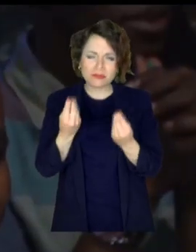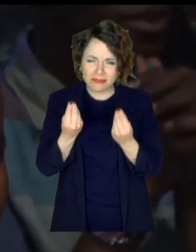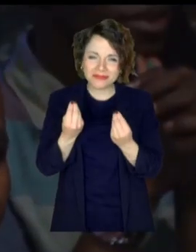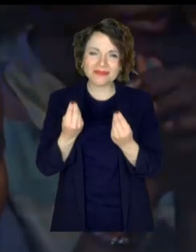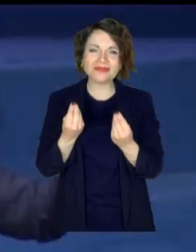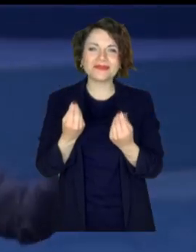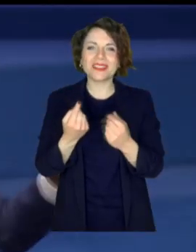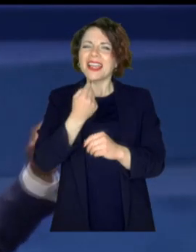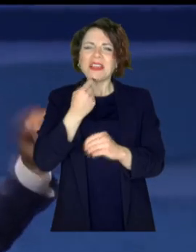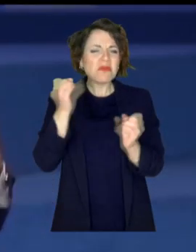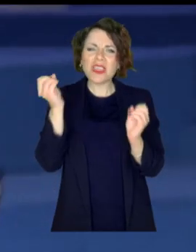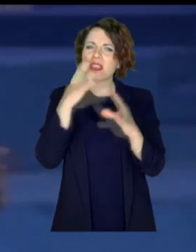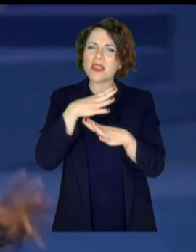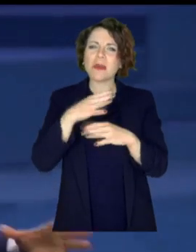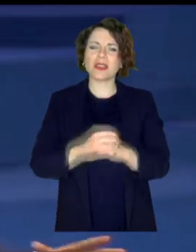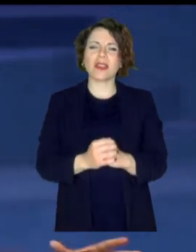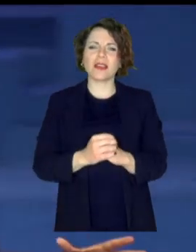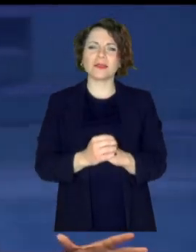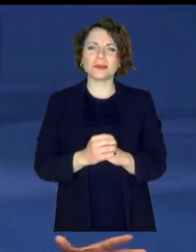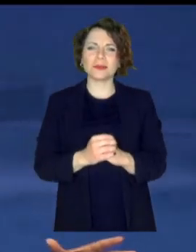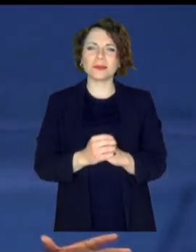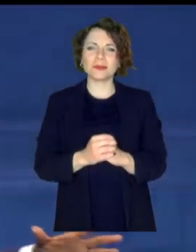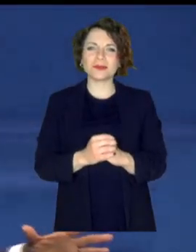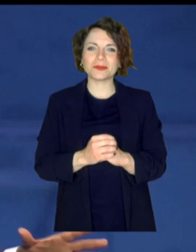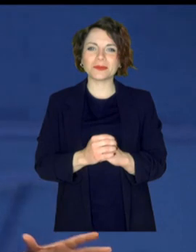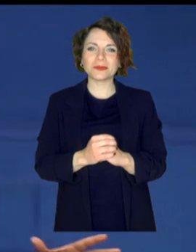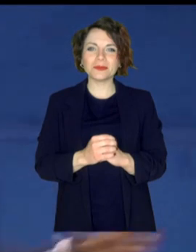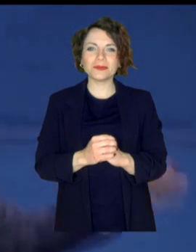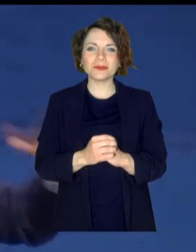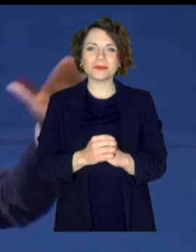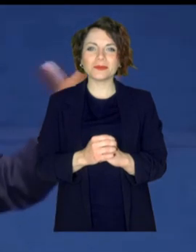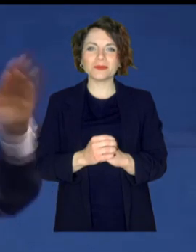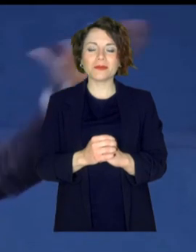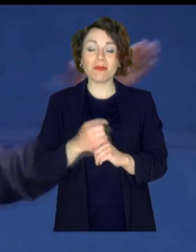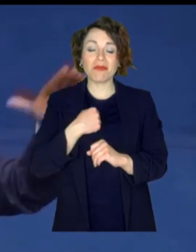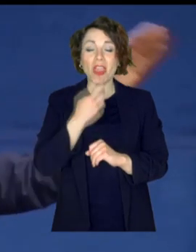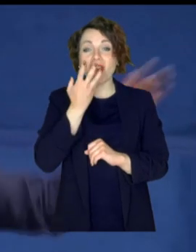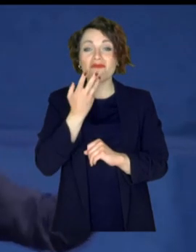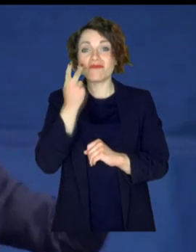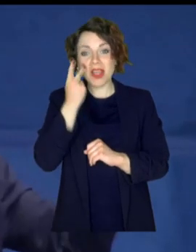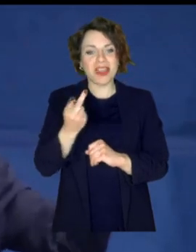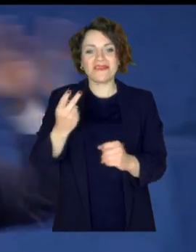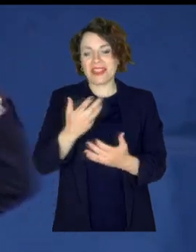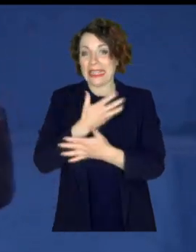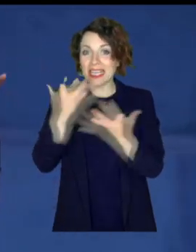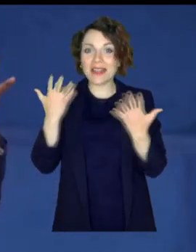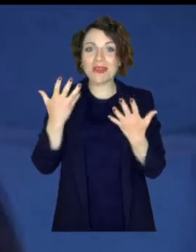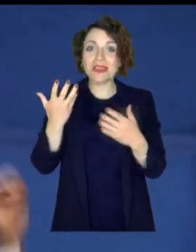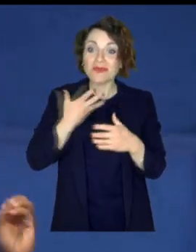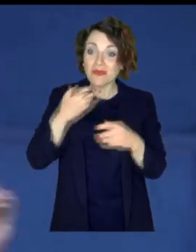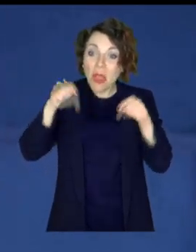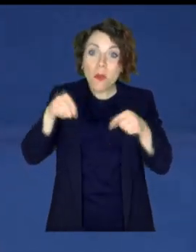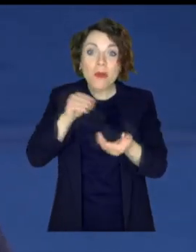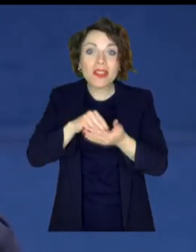Quanti di voi si sono scordati, se ne sono scordati di usare la bocca? Vorrei vedere, vorrei solo vedere chi. C'è qualcuno